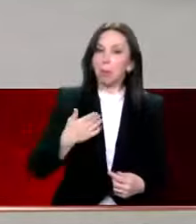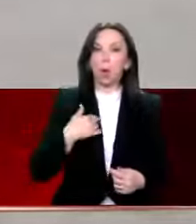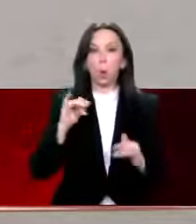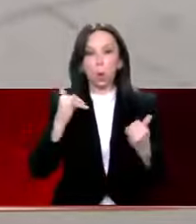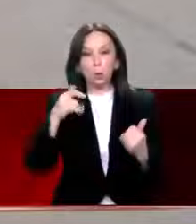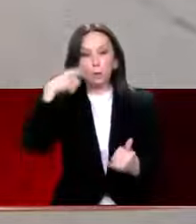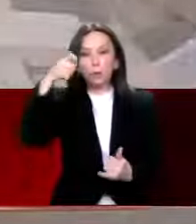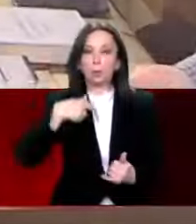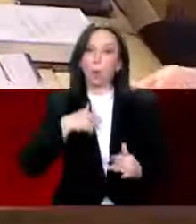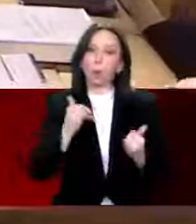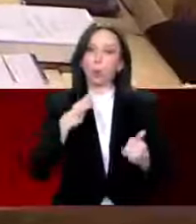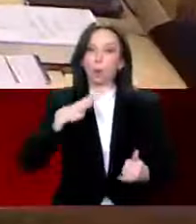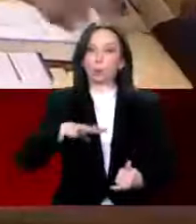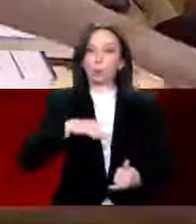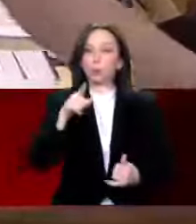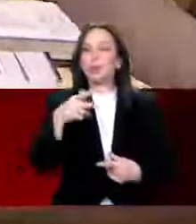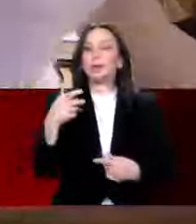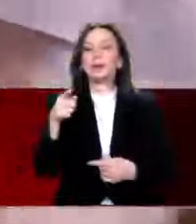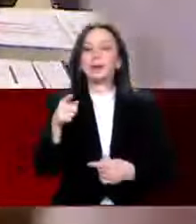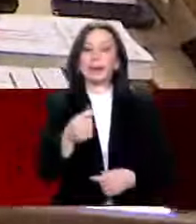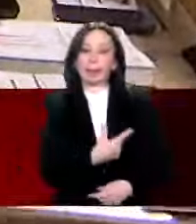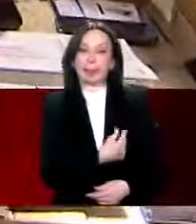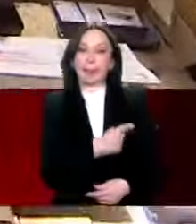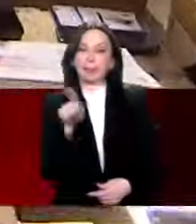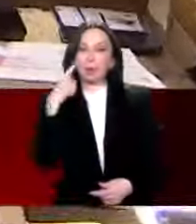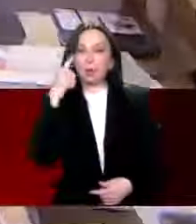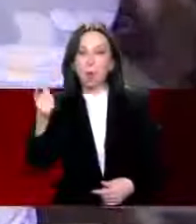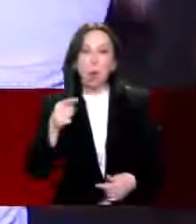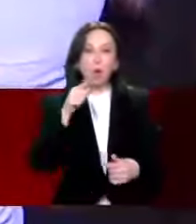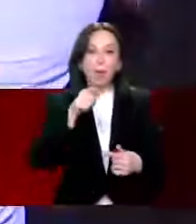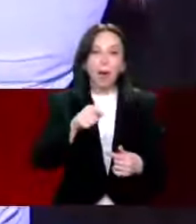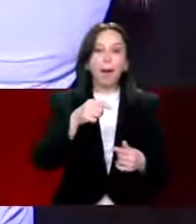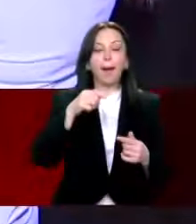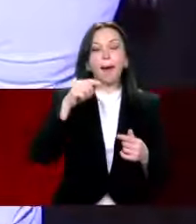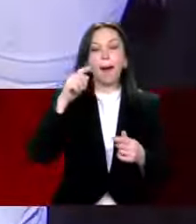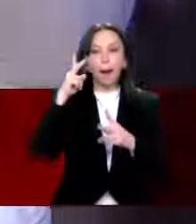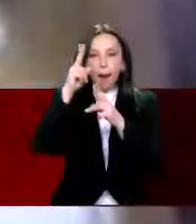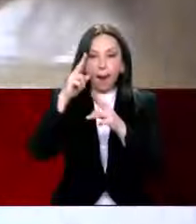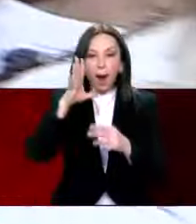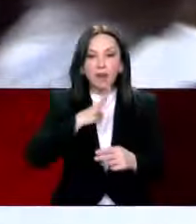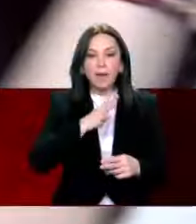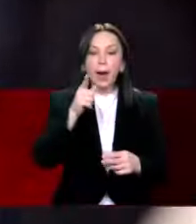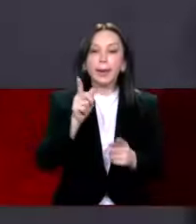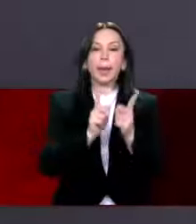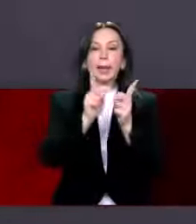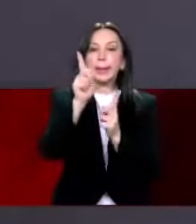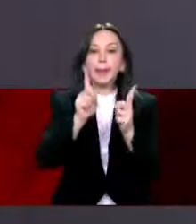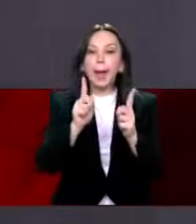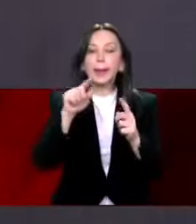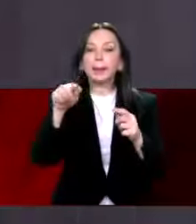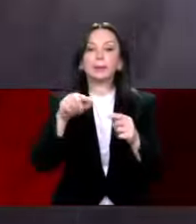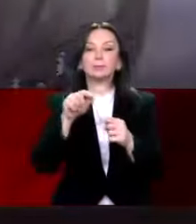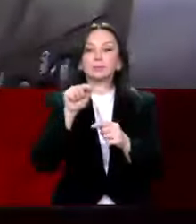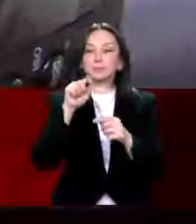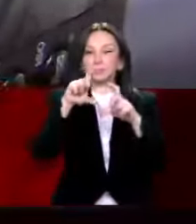yani, siz de görebilirsiniz. Sektör temsilcilerine göre oyunculuk hayali kurarak casting ajanslarına ve internet sitelerine başvuranların